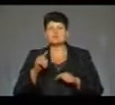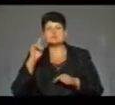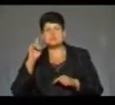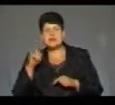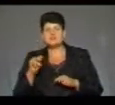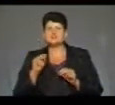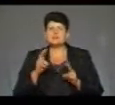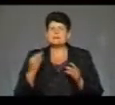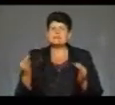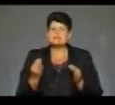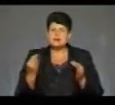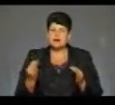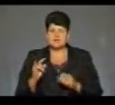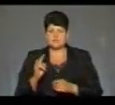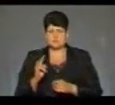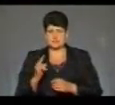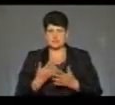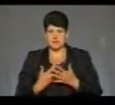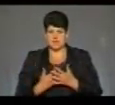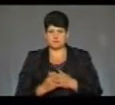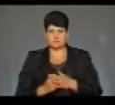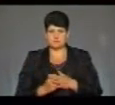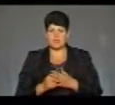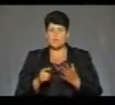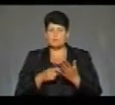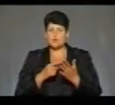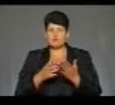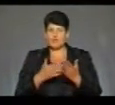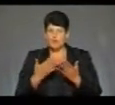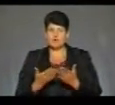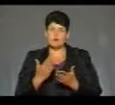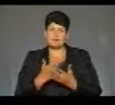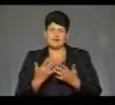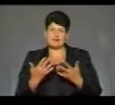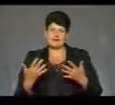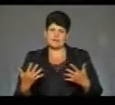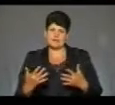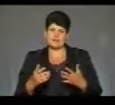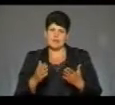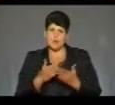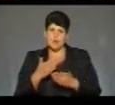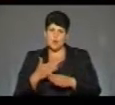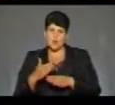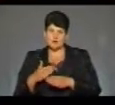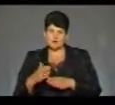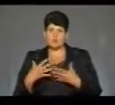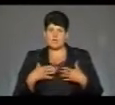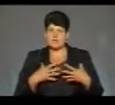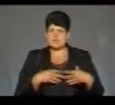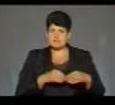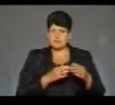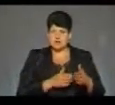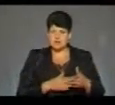чим цікавиться дитина. Ось, наприклад, портфоліо має кілька таких розділів. Моя сім'я,